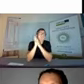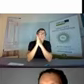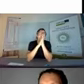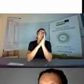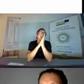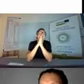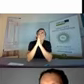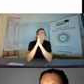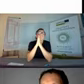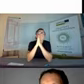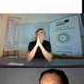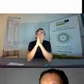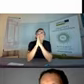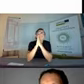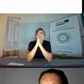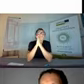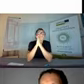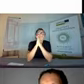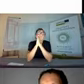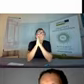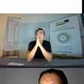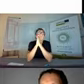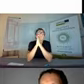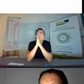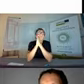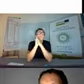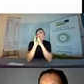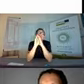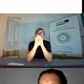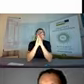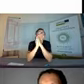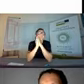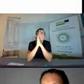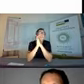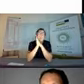dazu informieren will, gerne auf der Seite von der creativeregion.org, das ist